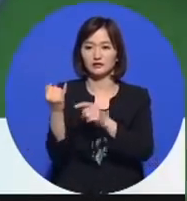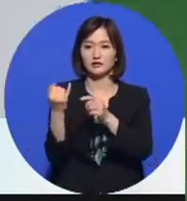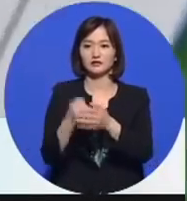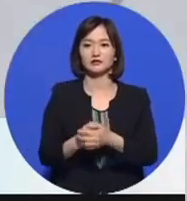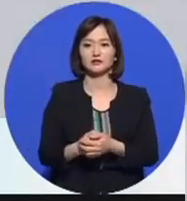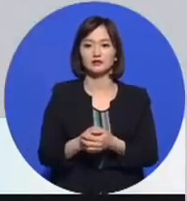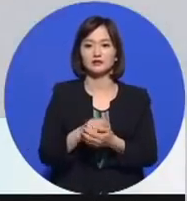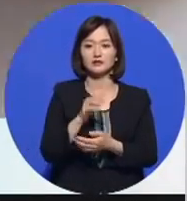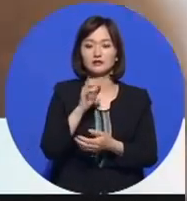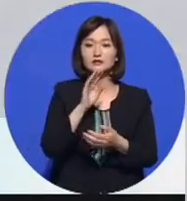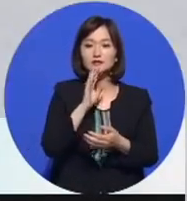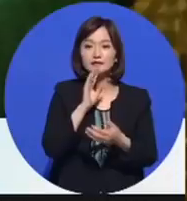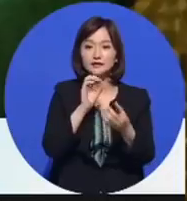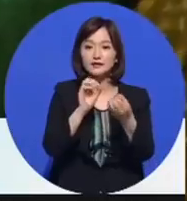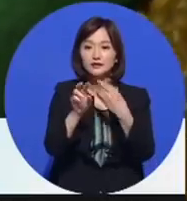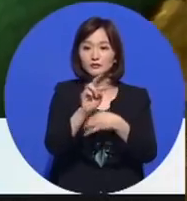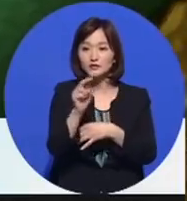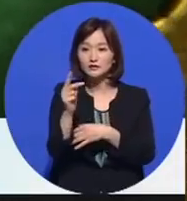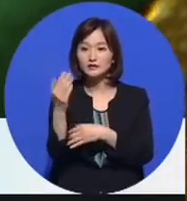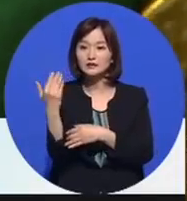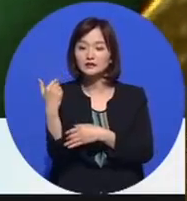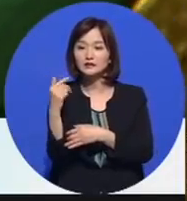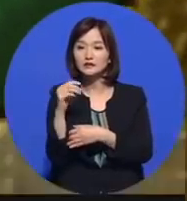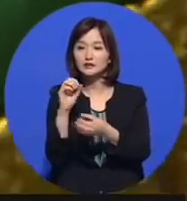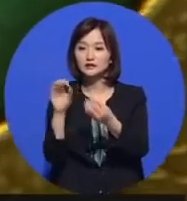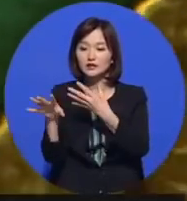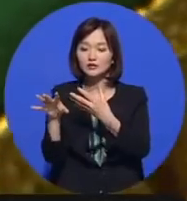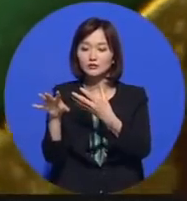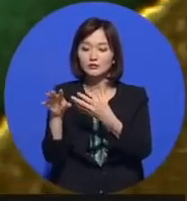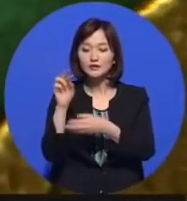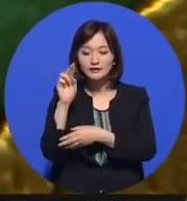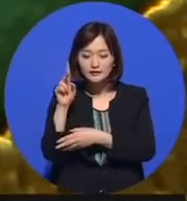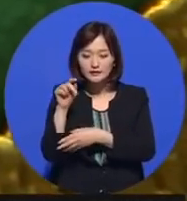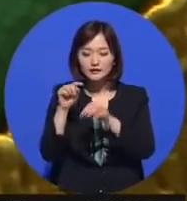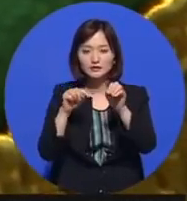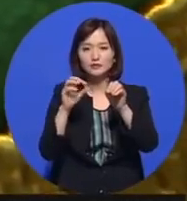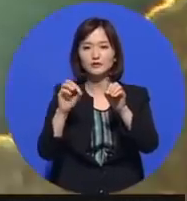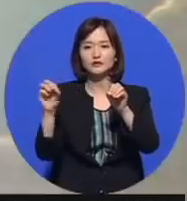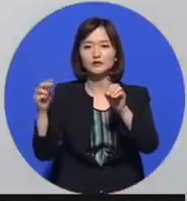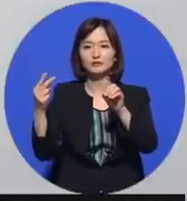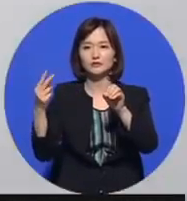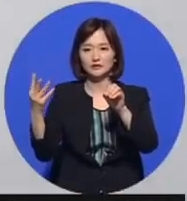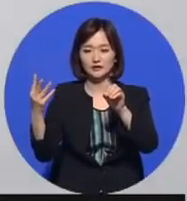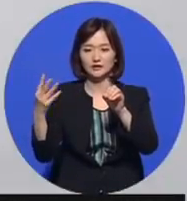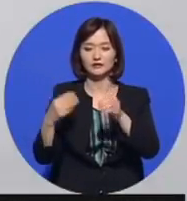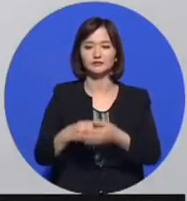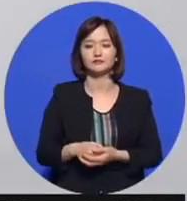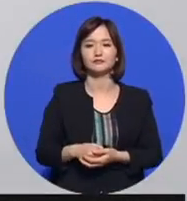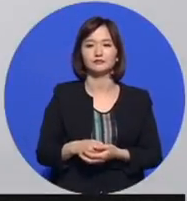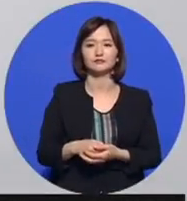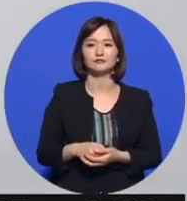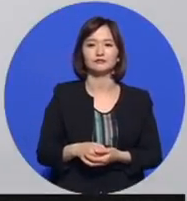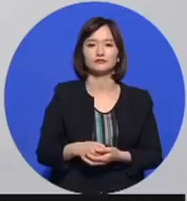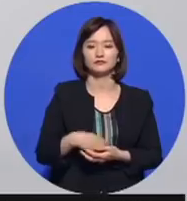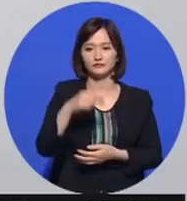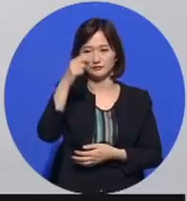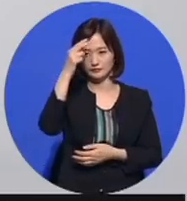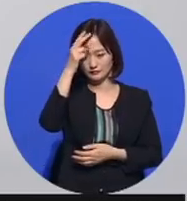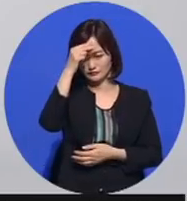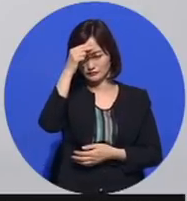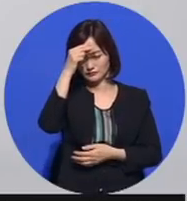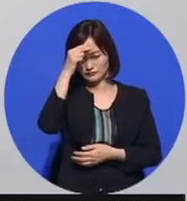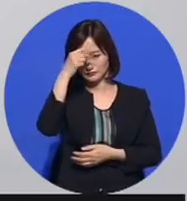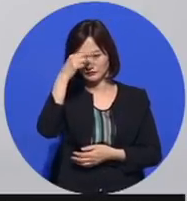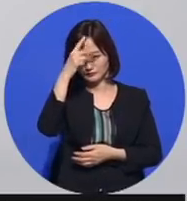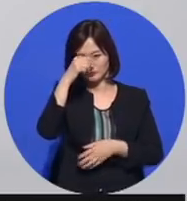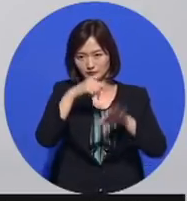정답을 써내서 똑같이 틀릴 확률이 0.0042%로 낮다는 겁니다. 검찰은 또 916개의 영어 문장 중 두